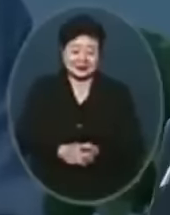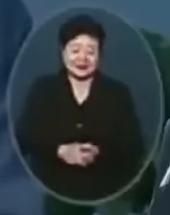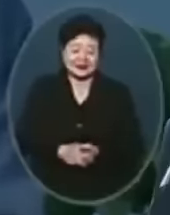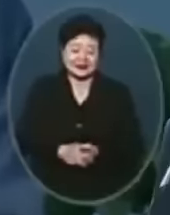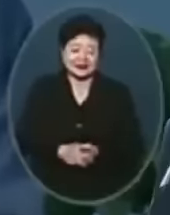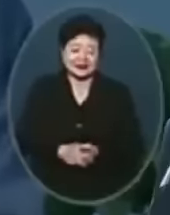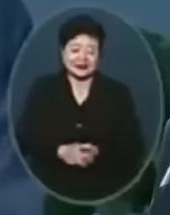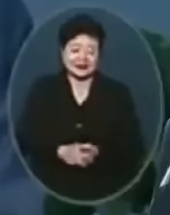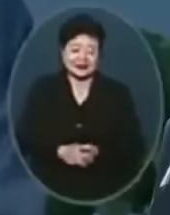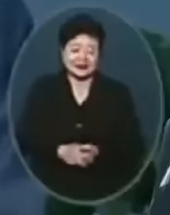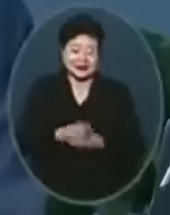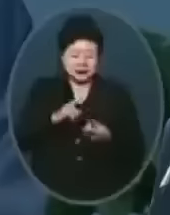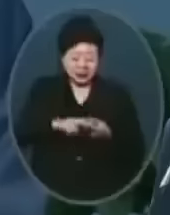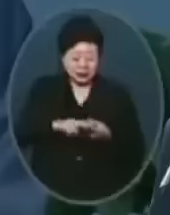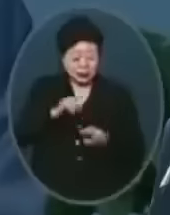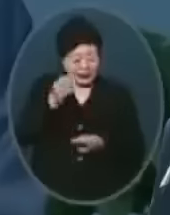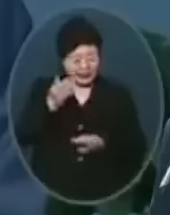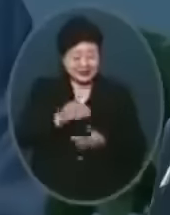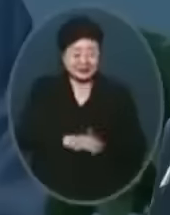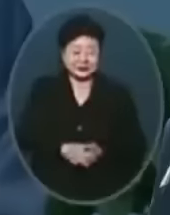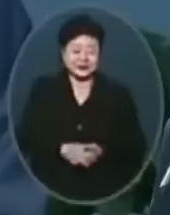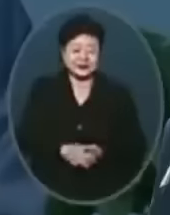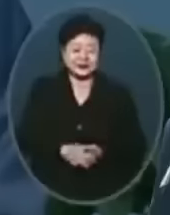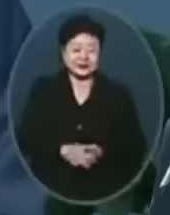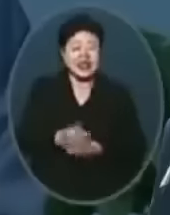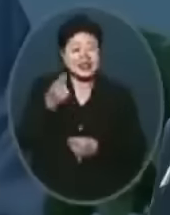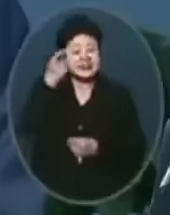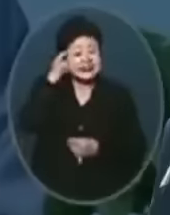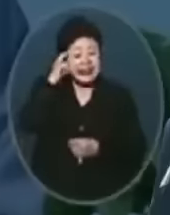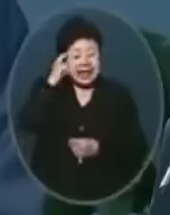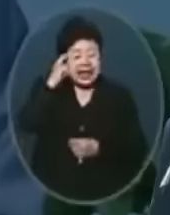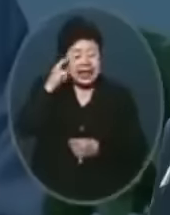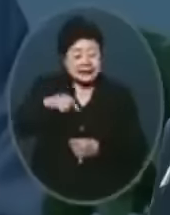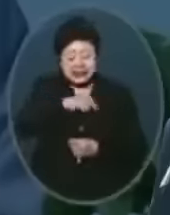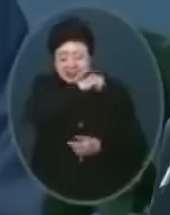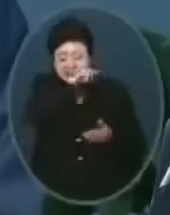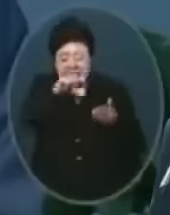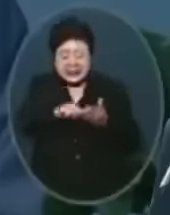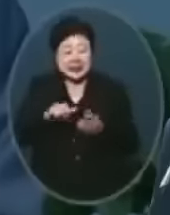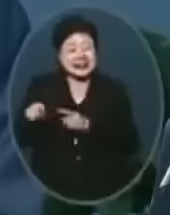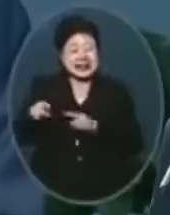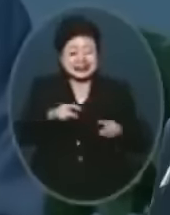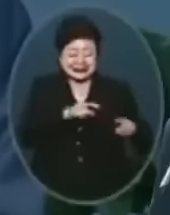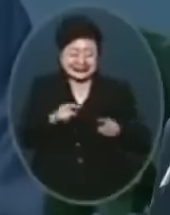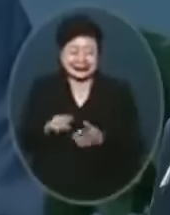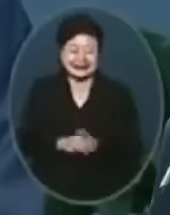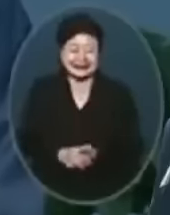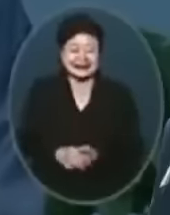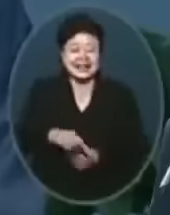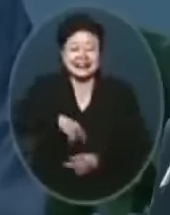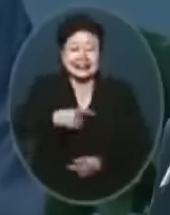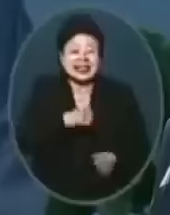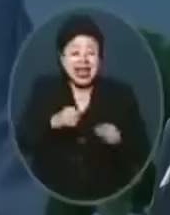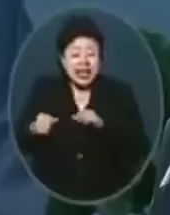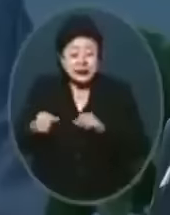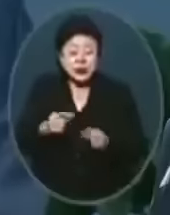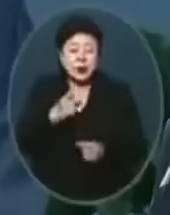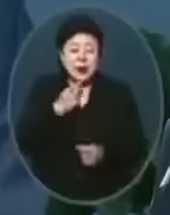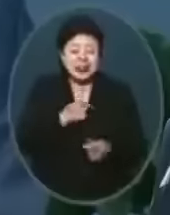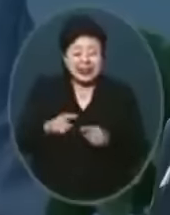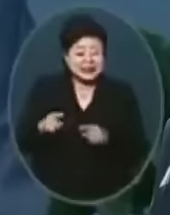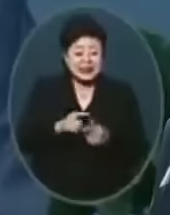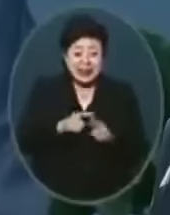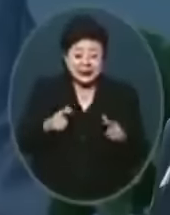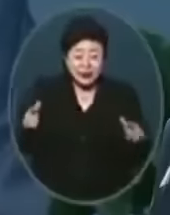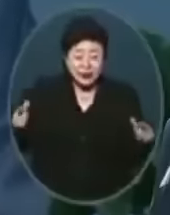그래가지고 그대로 되는 것입니다. 생각이 자기 인생을 다스리는 것입니다. 자기 행동만 다스리는 것이